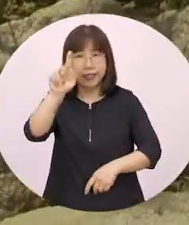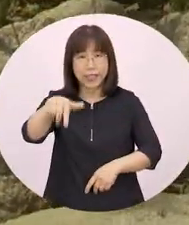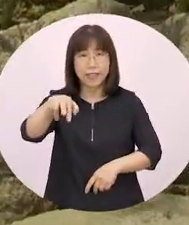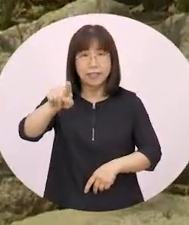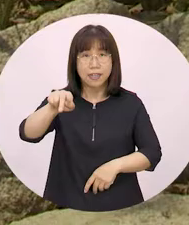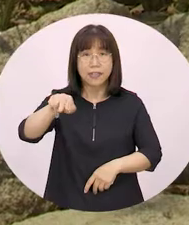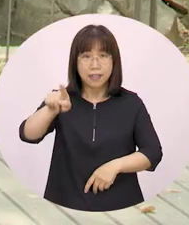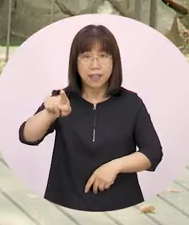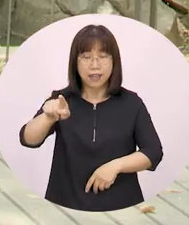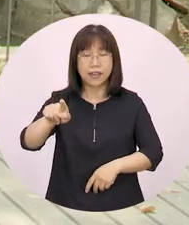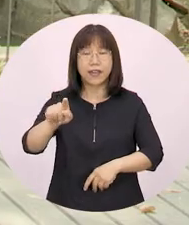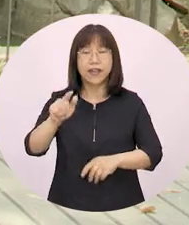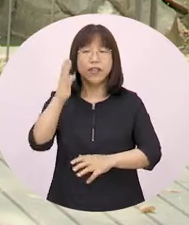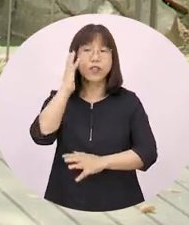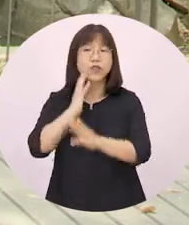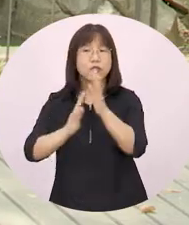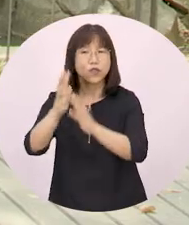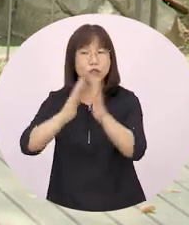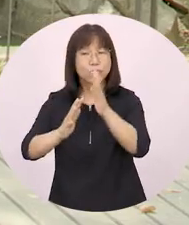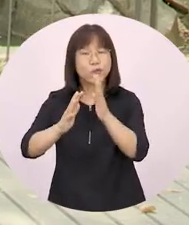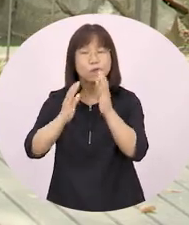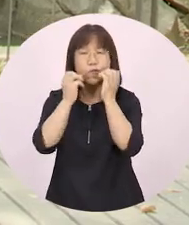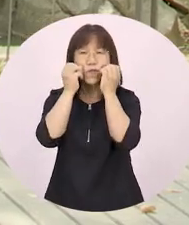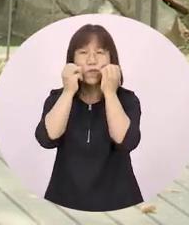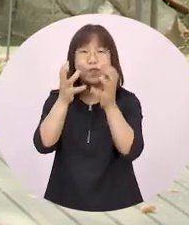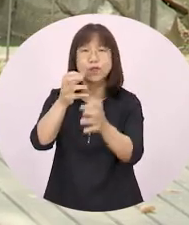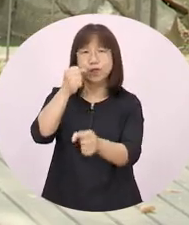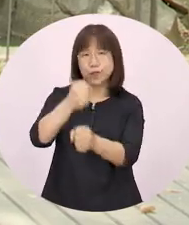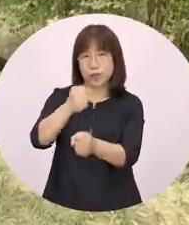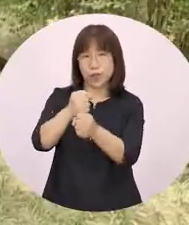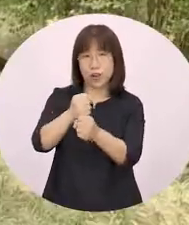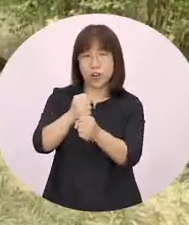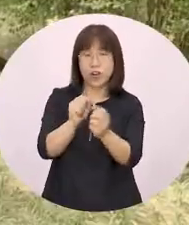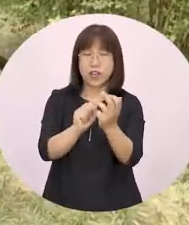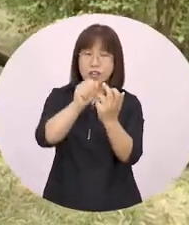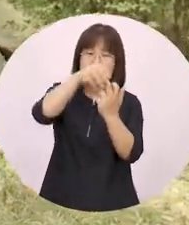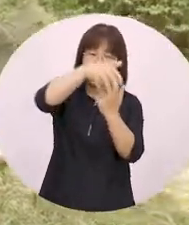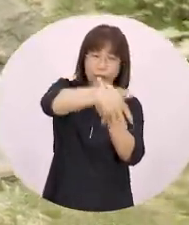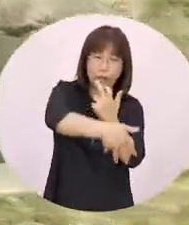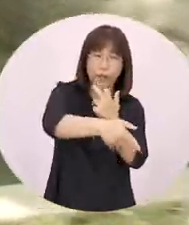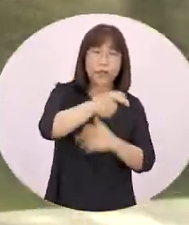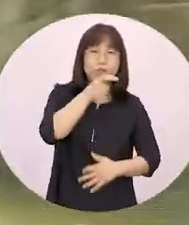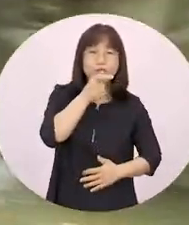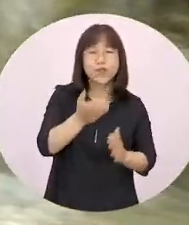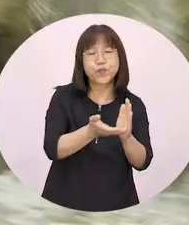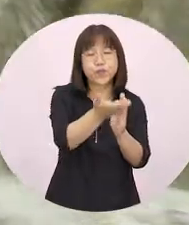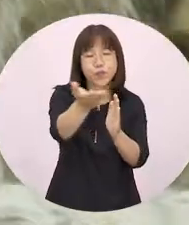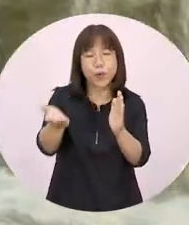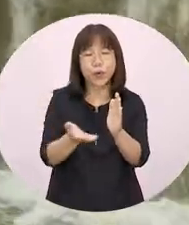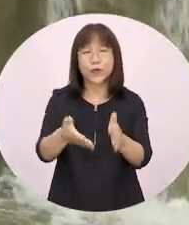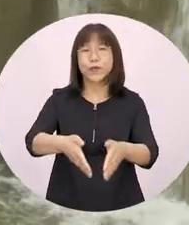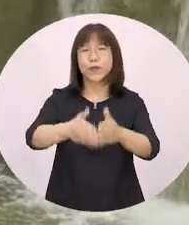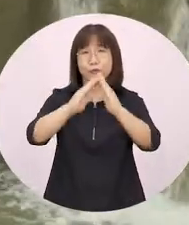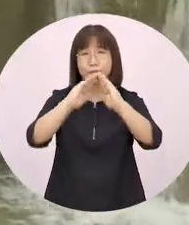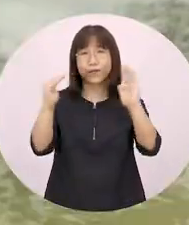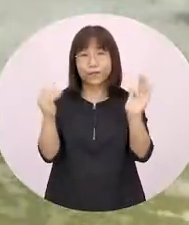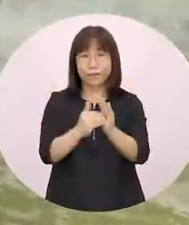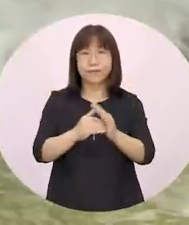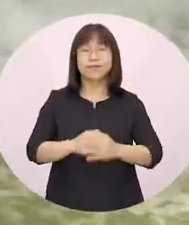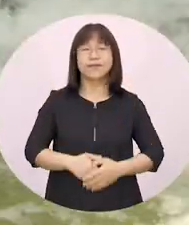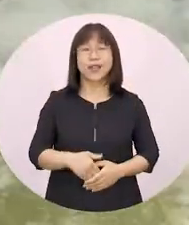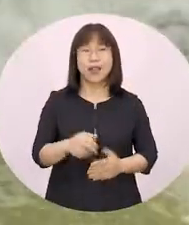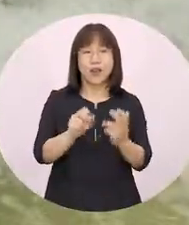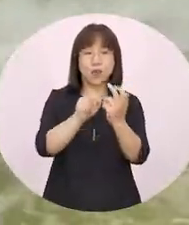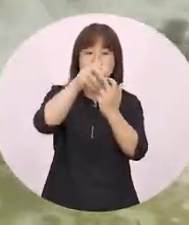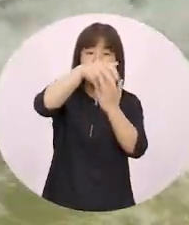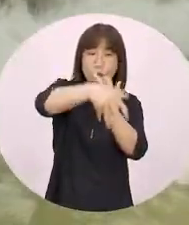사찰인 약사사 진입로에는 생태숲을 조성했으며 생태 연못, 인공 폭포 등도 설치했습니다. 특히